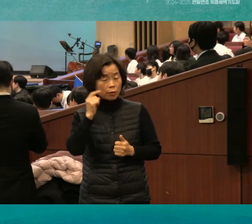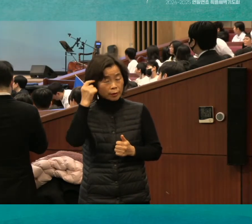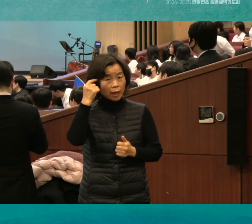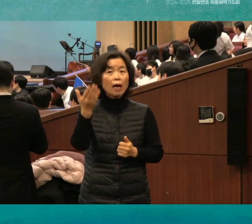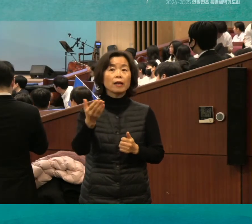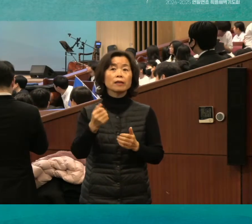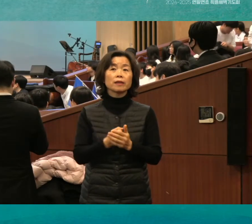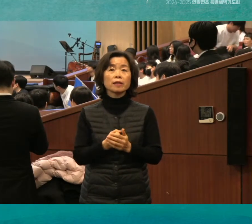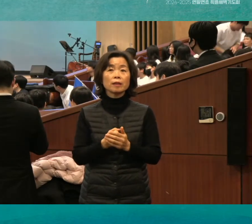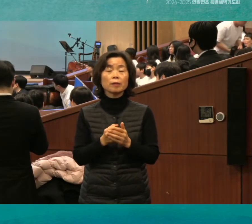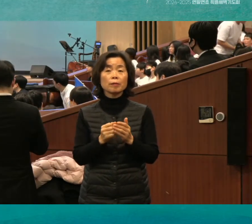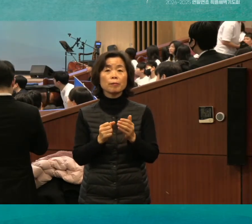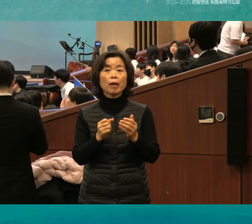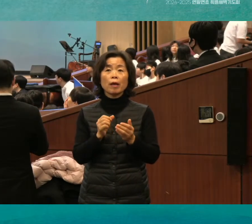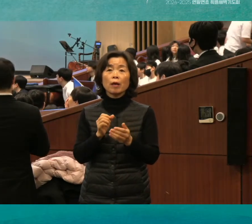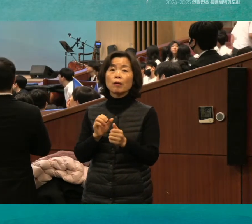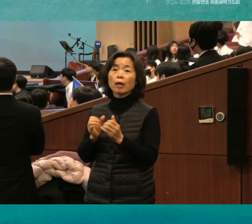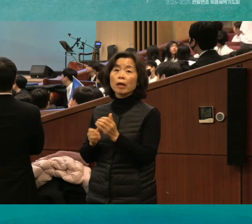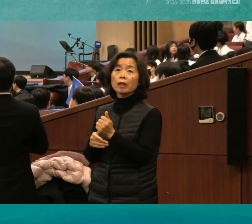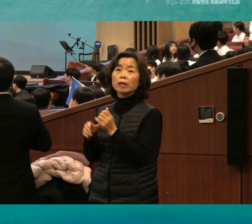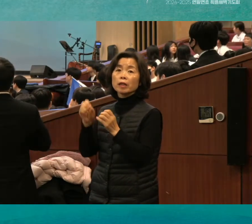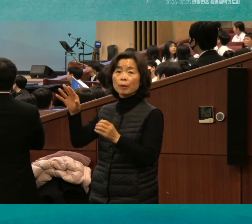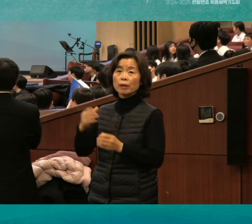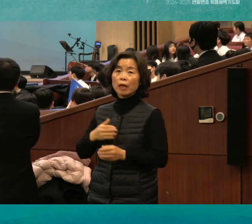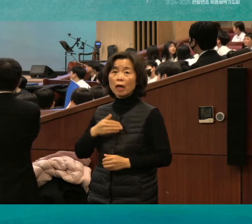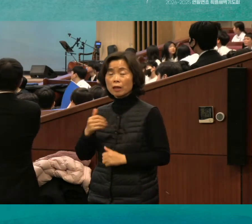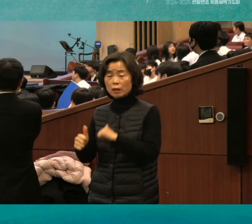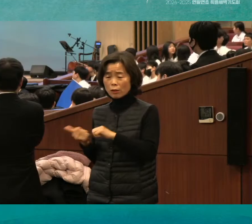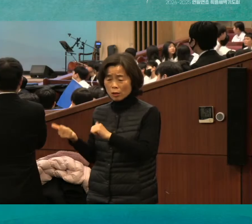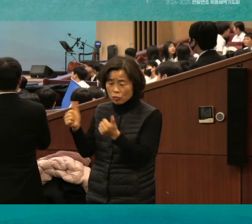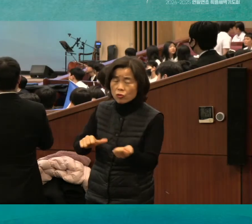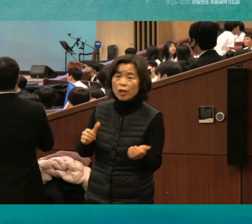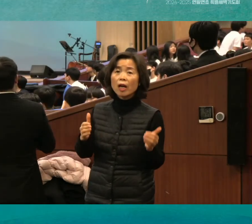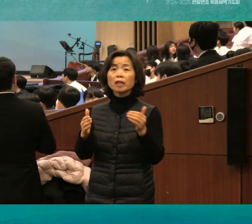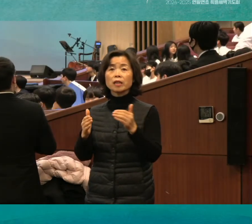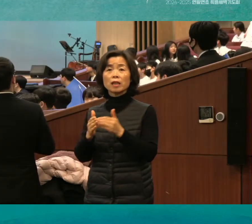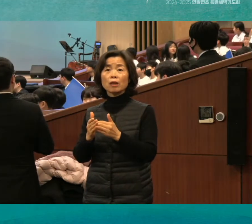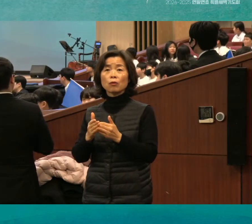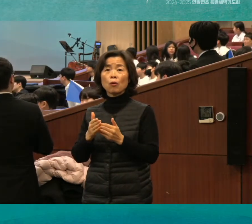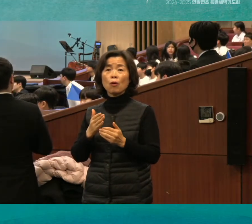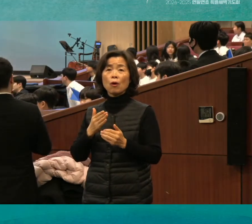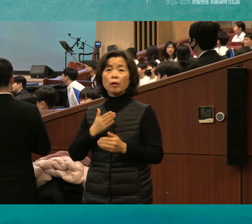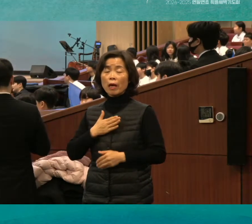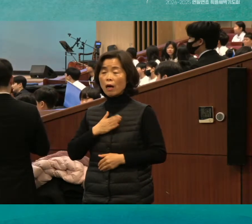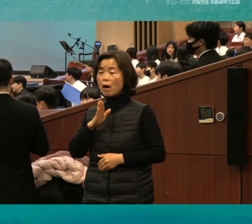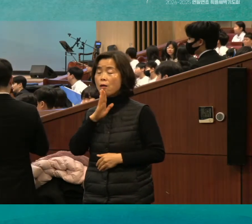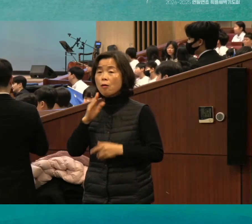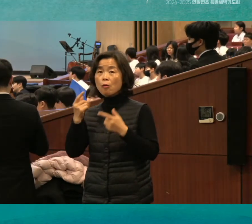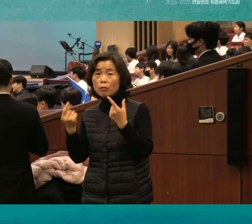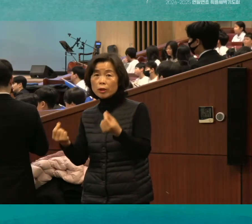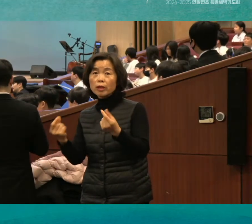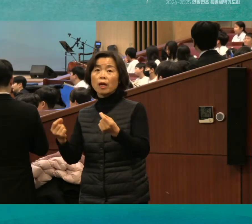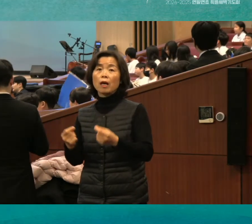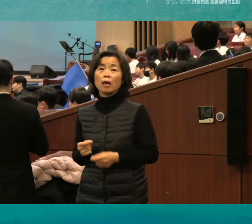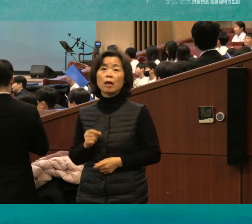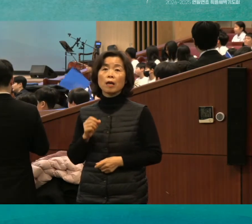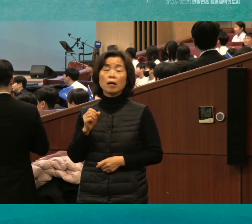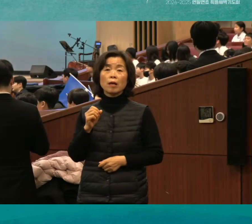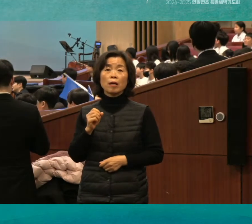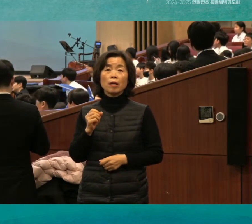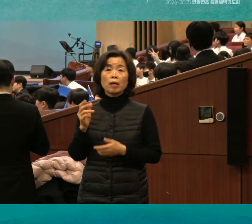하시니 그가 대답하되 내가 성내어 죽기까지 할지라도 옳으니이다